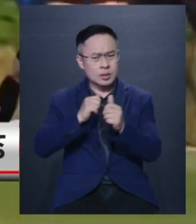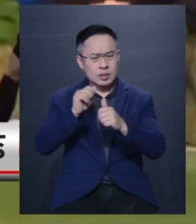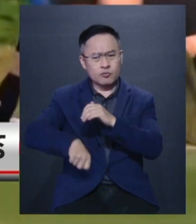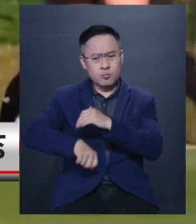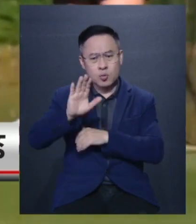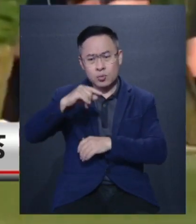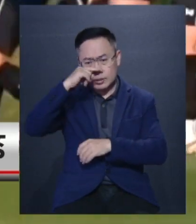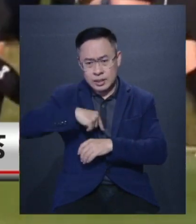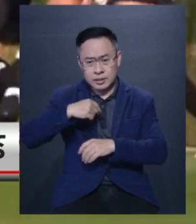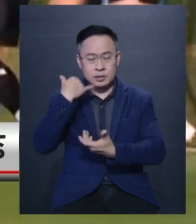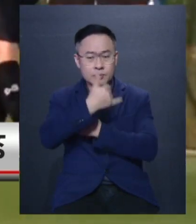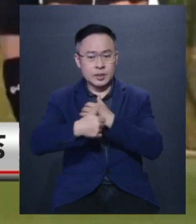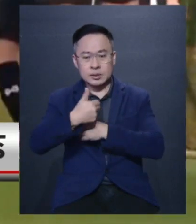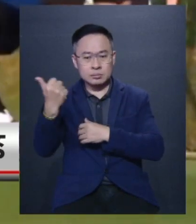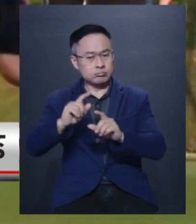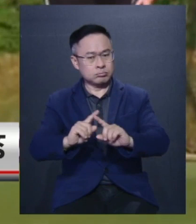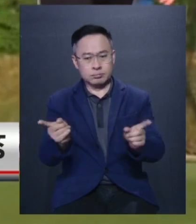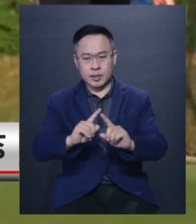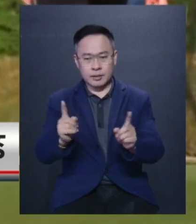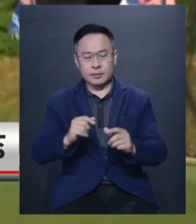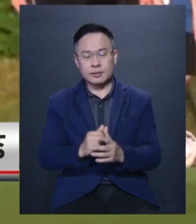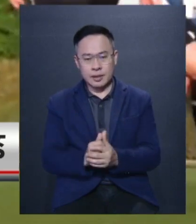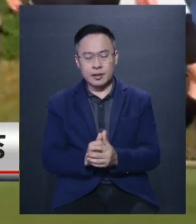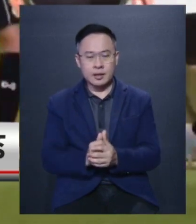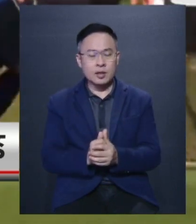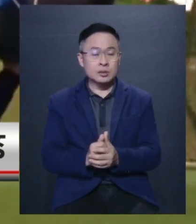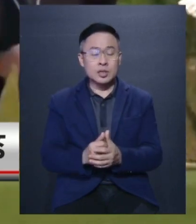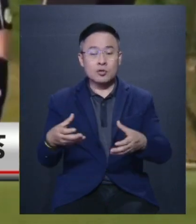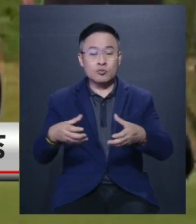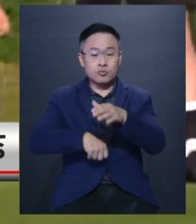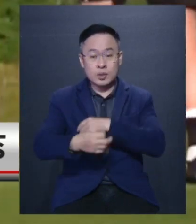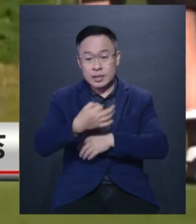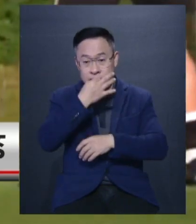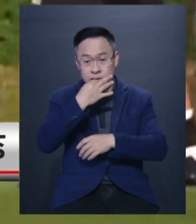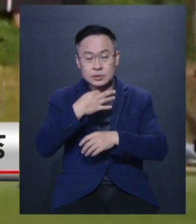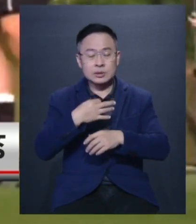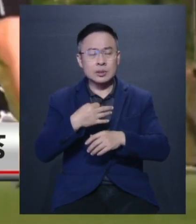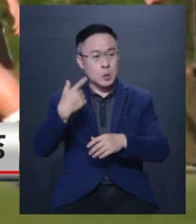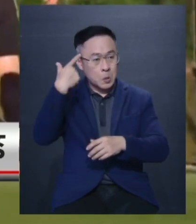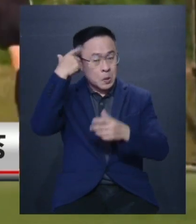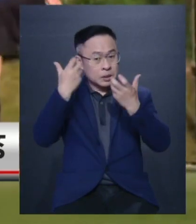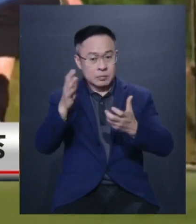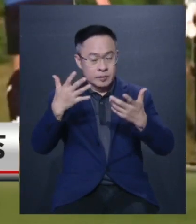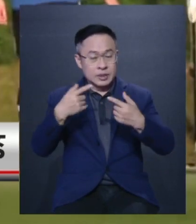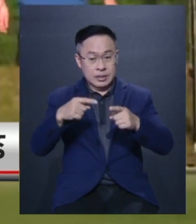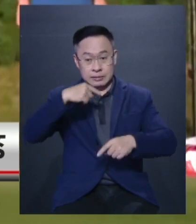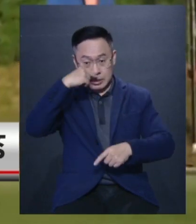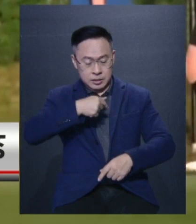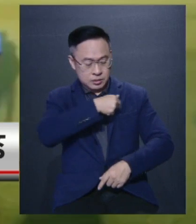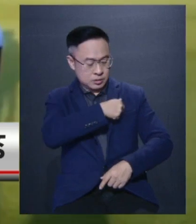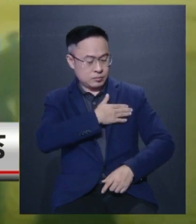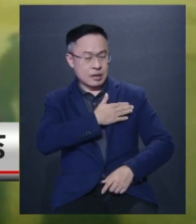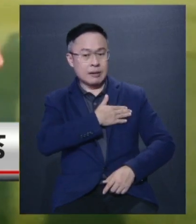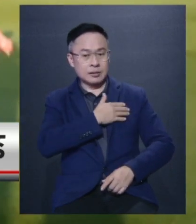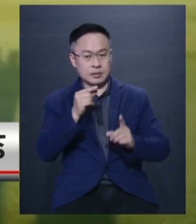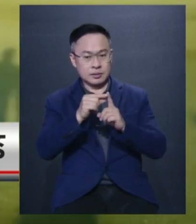ต่างประเทศมันแตกต่างกันเพราะในนามสโมสรความกดดันมันไม่ค่อยสูงแต่ในฐานะทีมชาติไทยมันก็มีความ